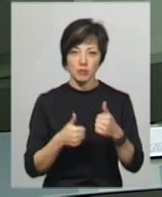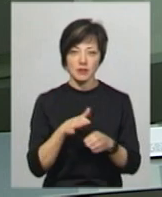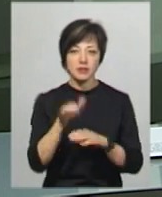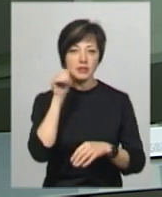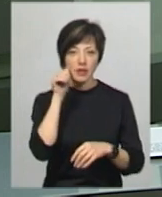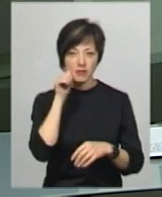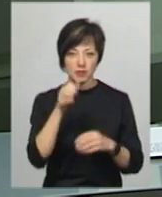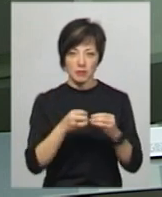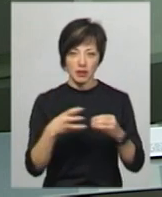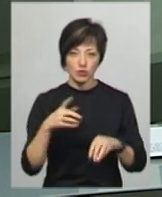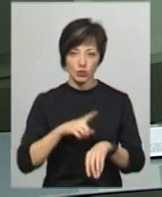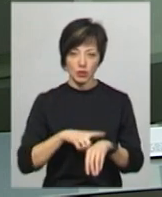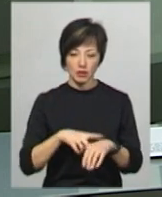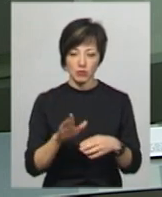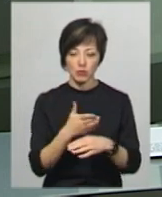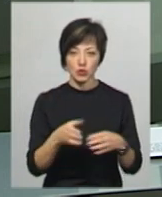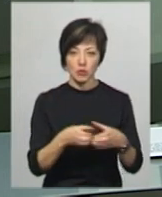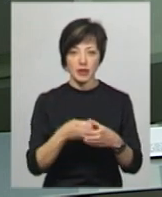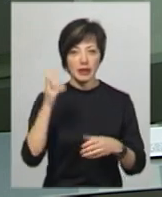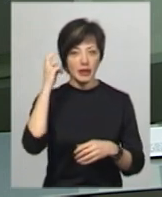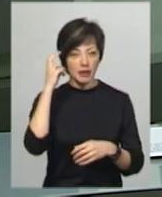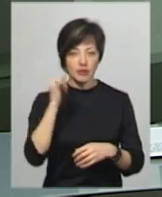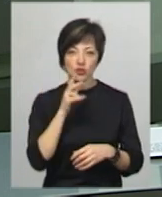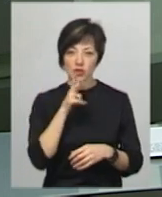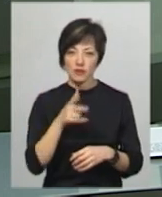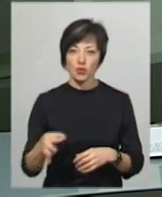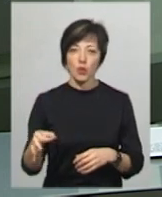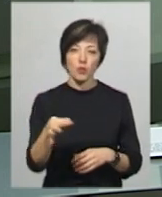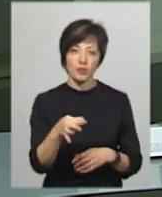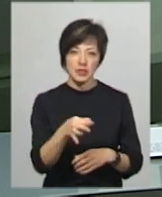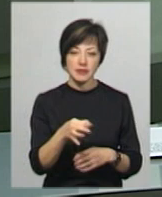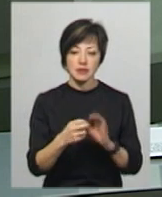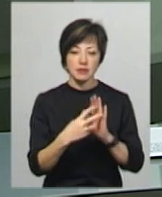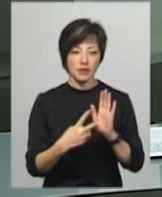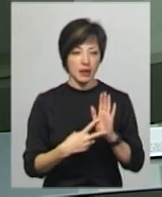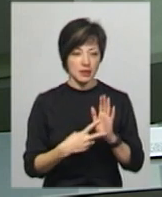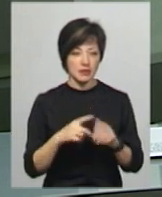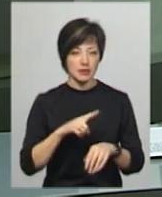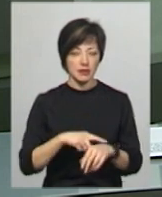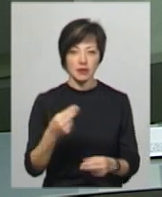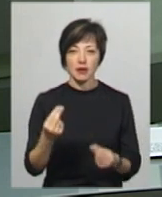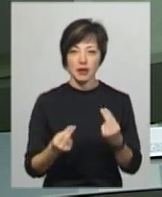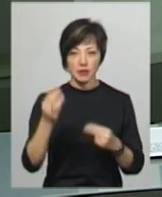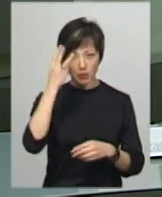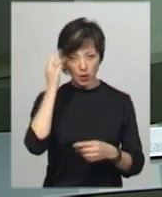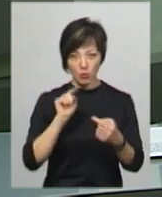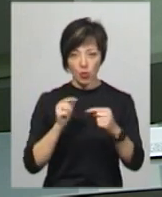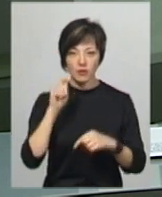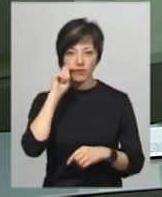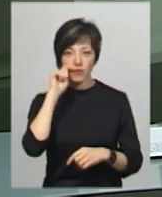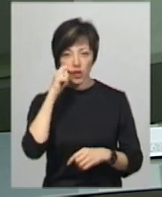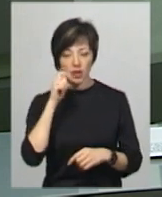завтра о 15-й годині поміж командами Києва та Чернівецької області. О 17-й гратимуть хмельничанки проти волинянок.